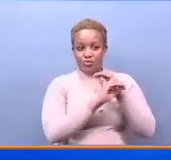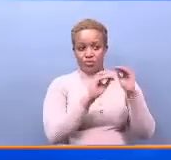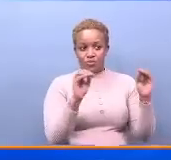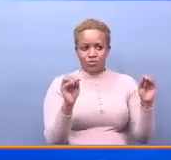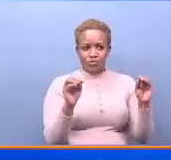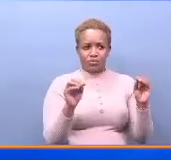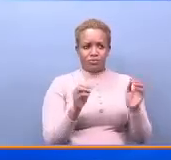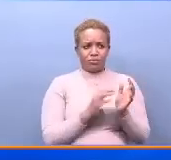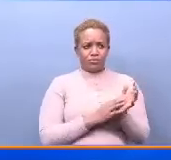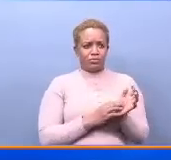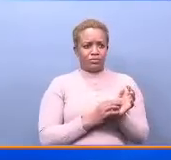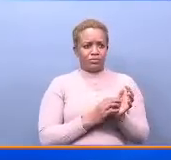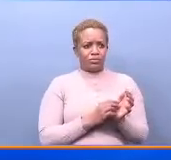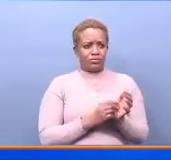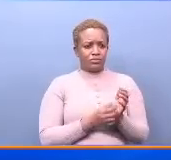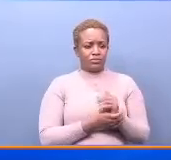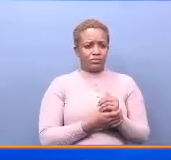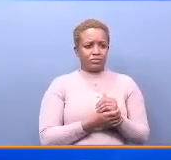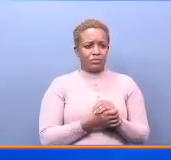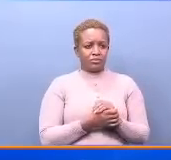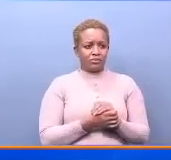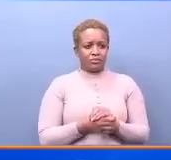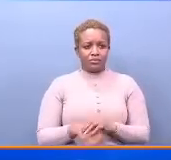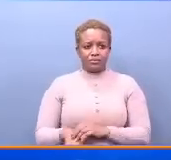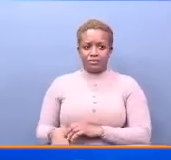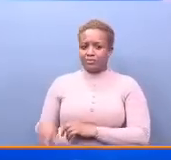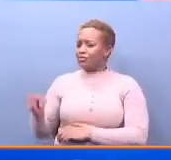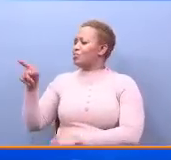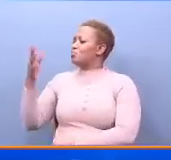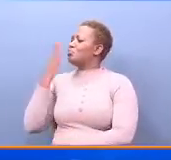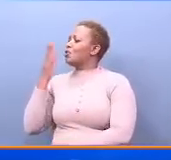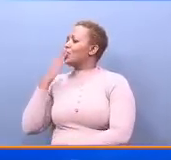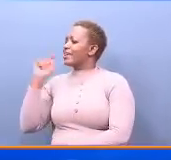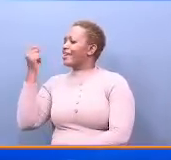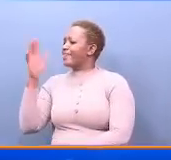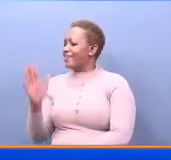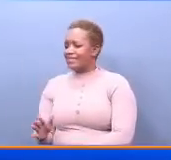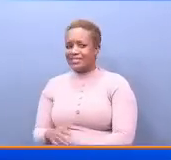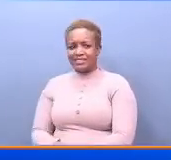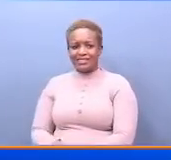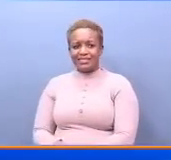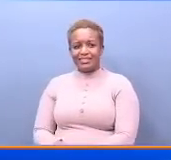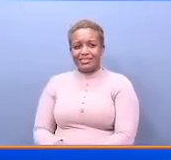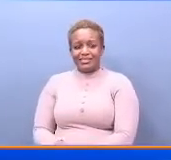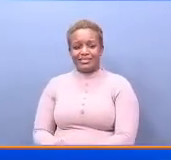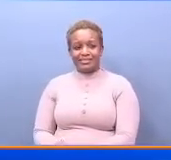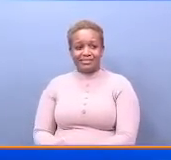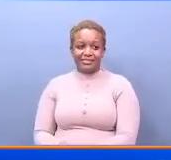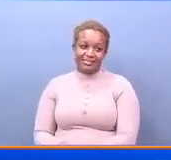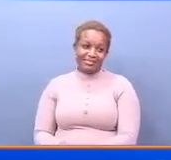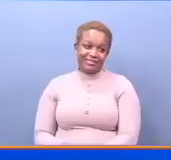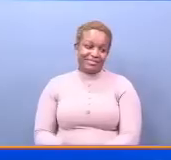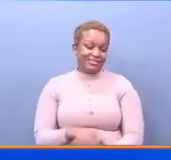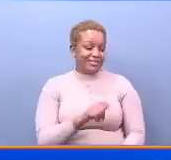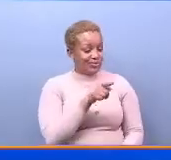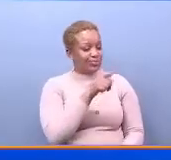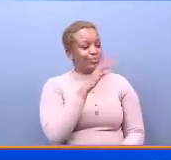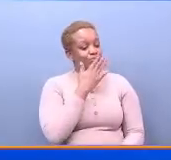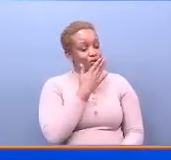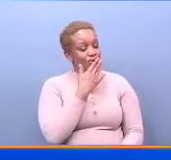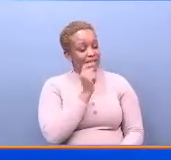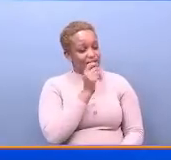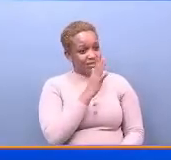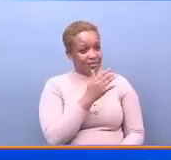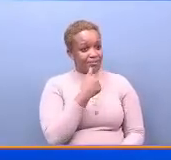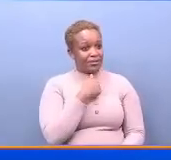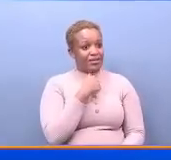unauliza maswali mingi ambayo sija kujibu. Aha, tuendelee. Unaboa Kenya. Tuendelee mheshimiwa. So mimi nilienda